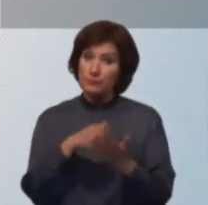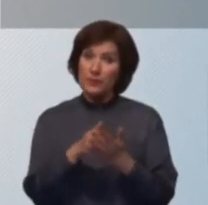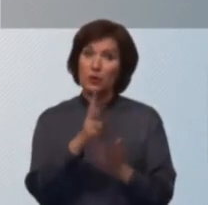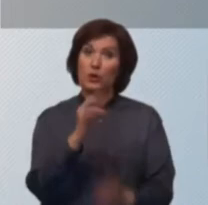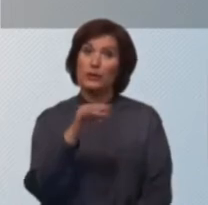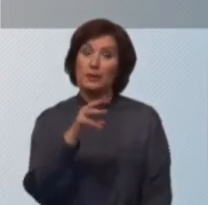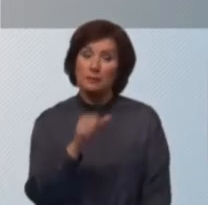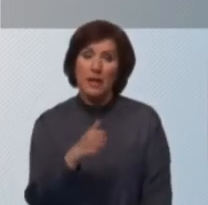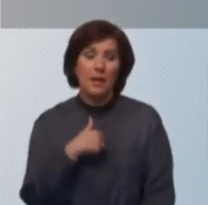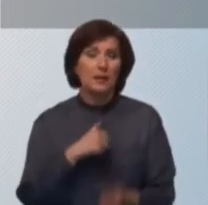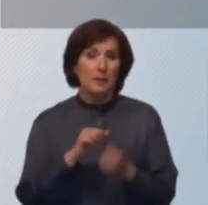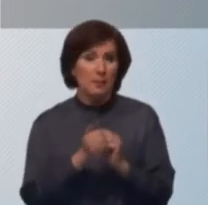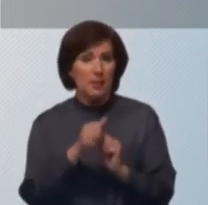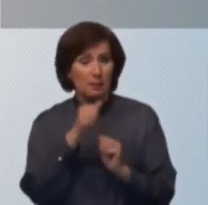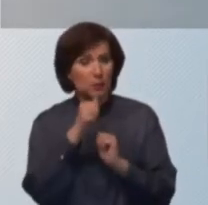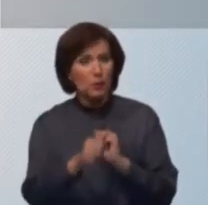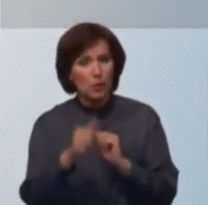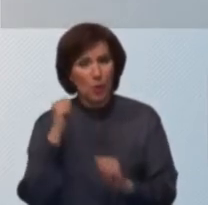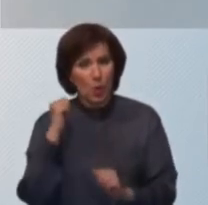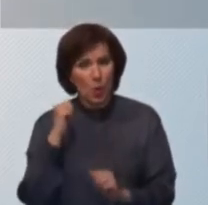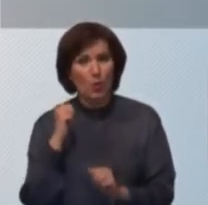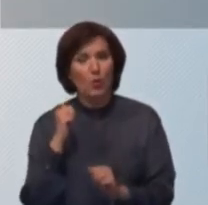Кіма. Я пам'ятаю, як минулого року